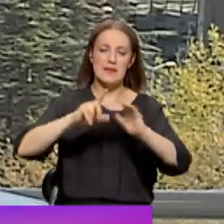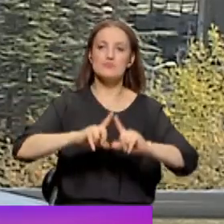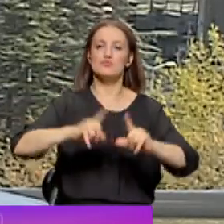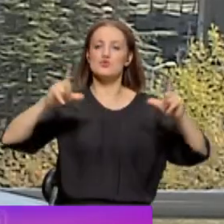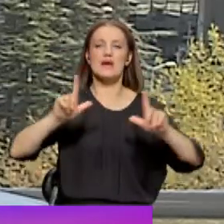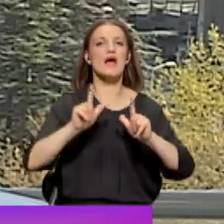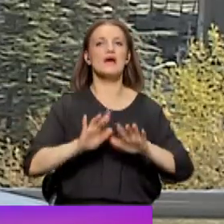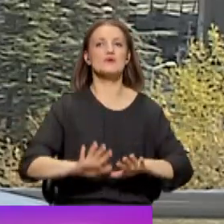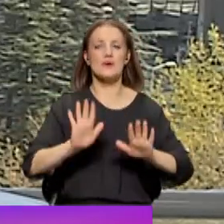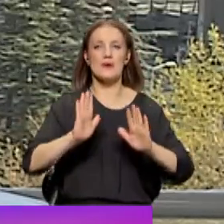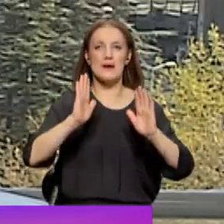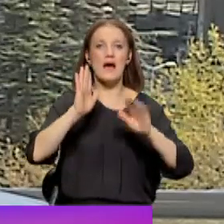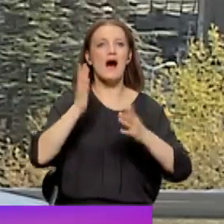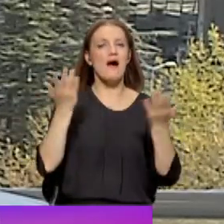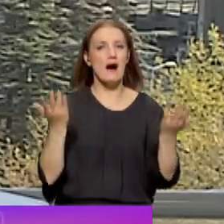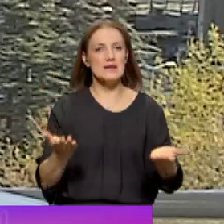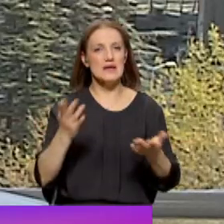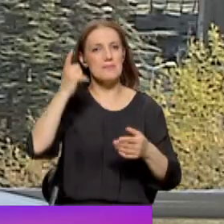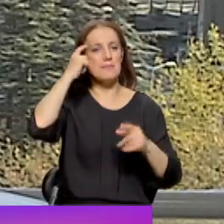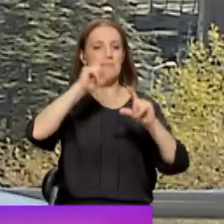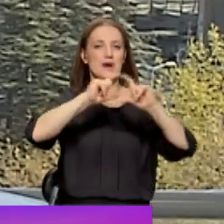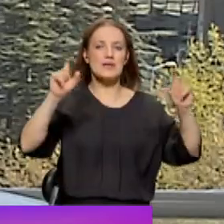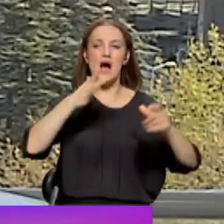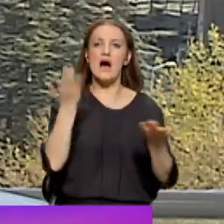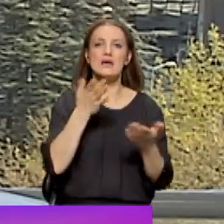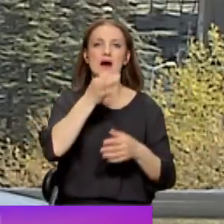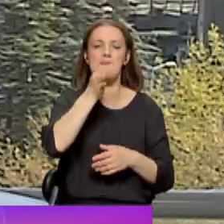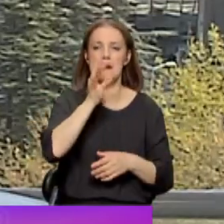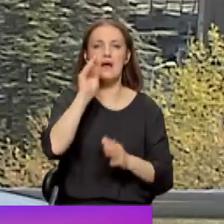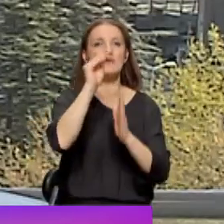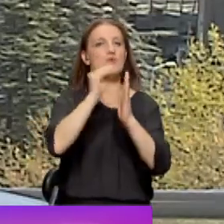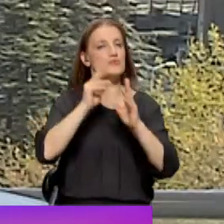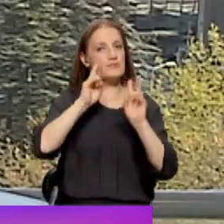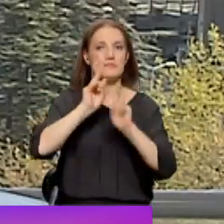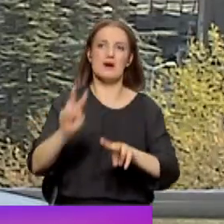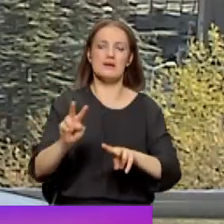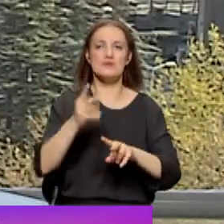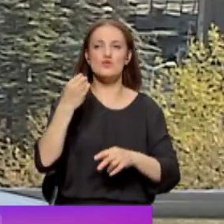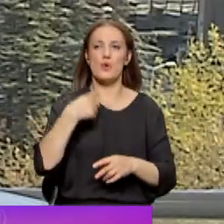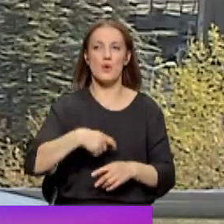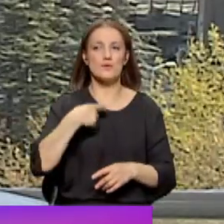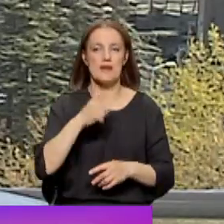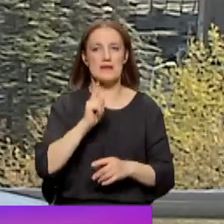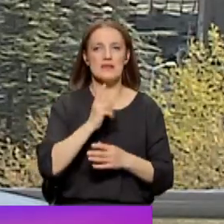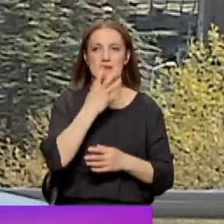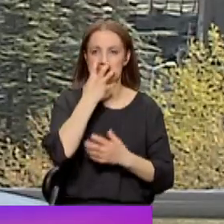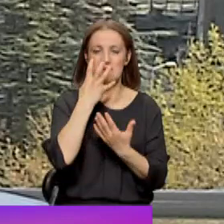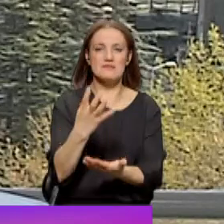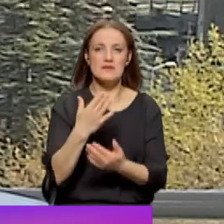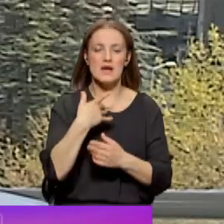gerek yok. Şöyle hangi başlıklar, hangi haberler yer almış ilk sayfada gösterelim. Çok özel bir tavsiye.